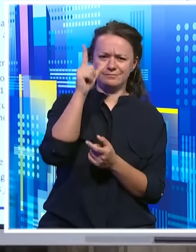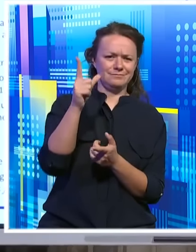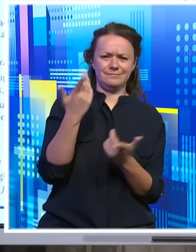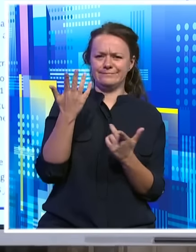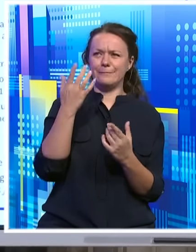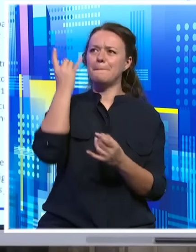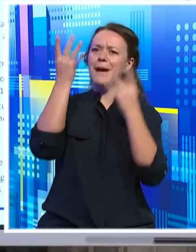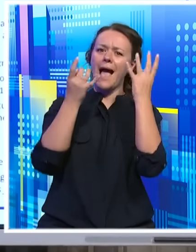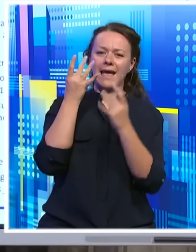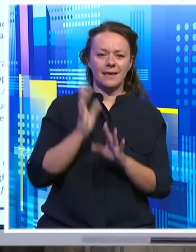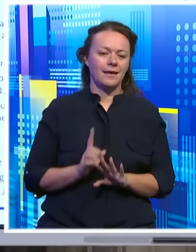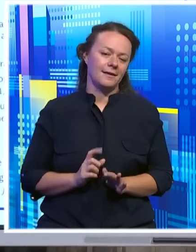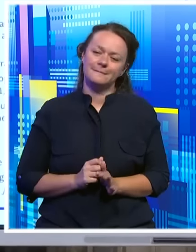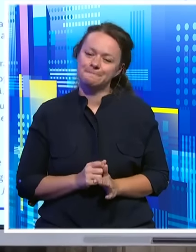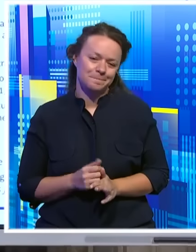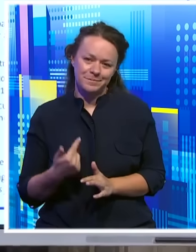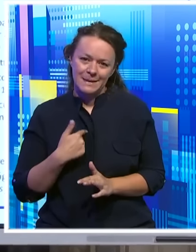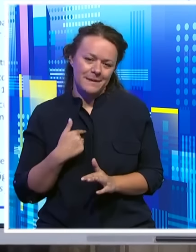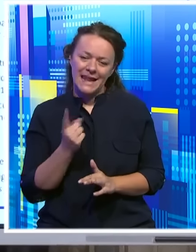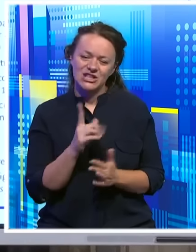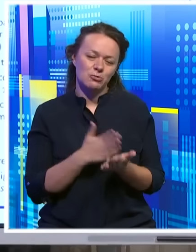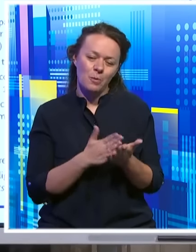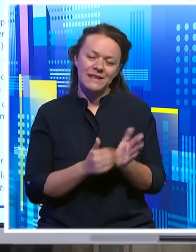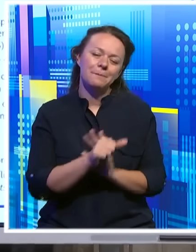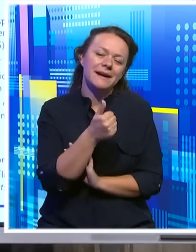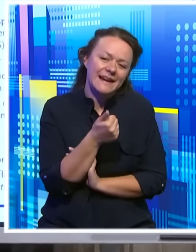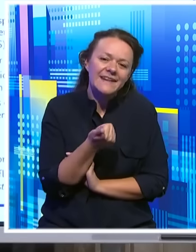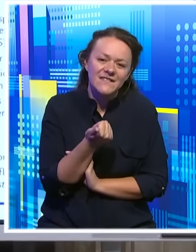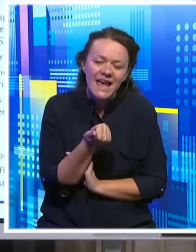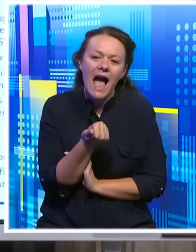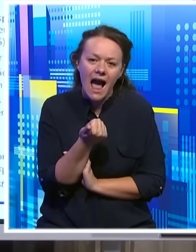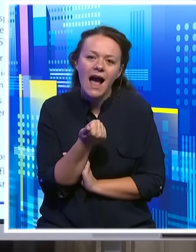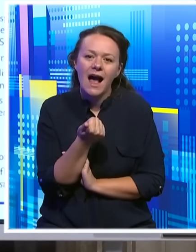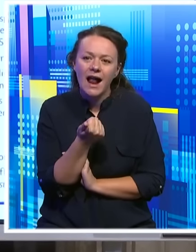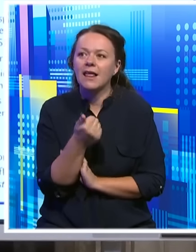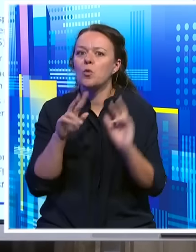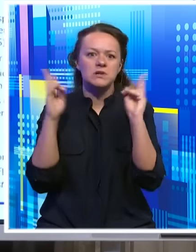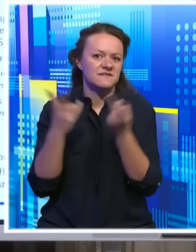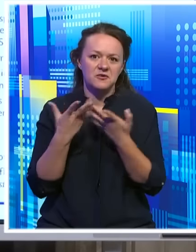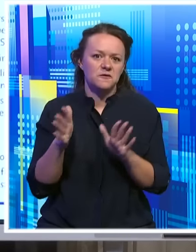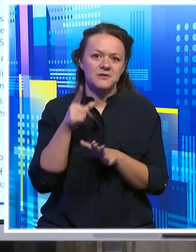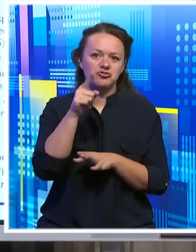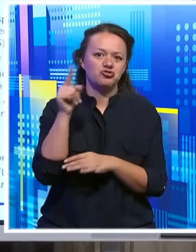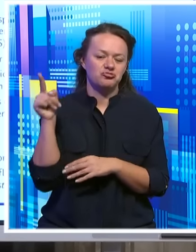prvi. Bićemo, nadam se, među prvima u Evropi, ali svakako u svetu nećemo biti prvi. I mi ćemo to imati